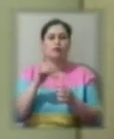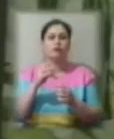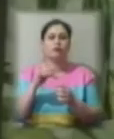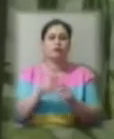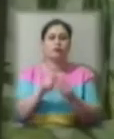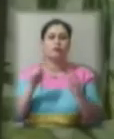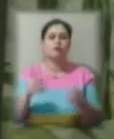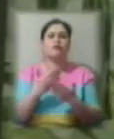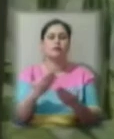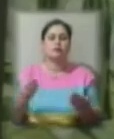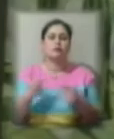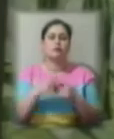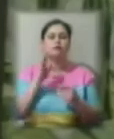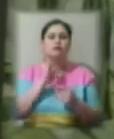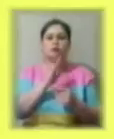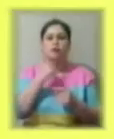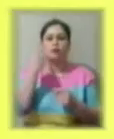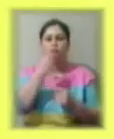виставка «Жіночі обличчя природи».